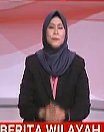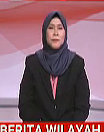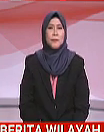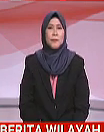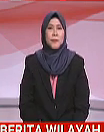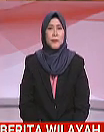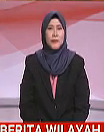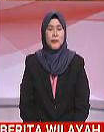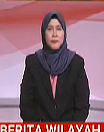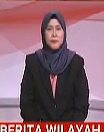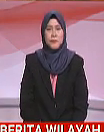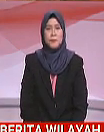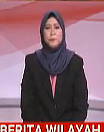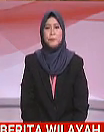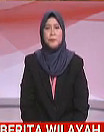COVID-19.